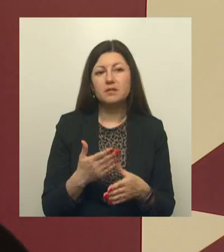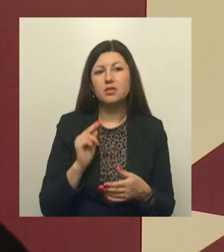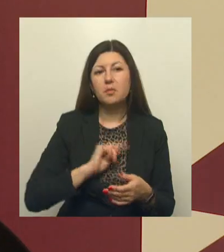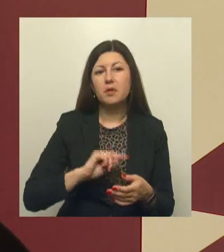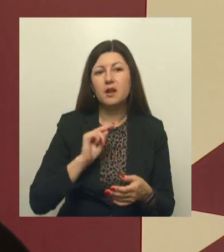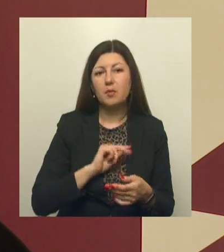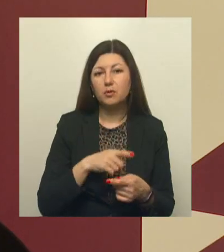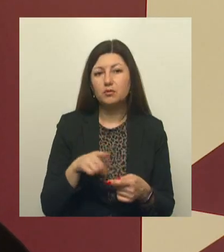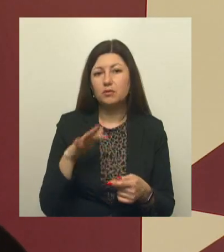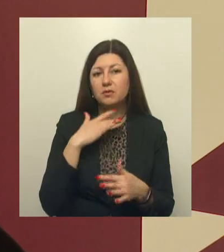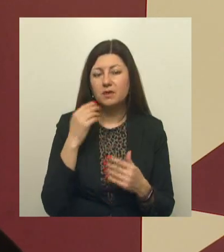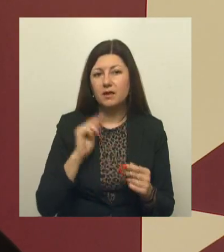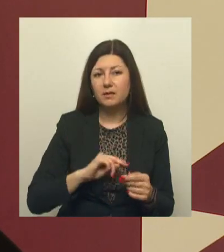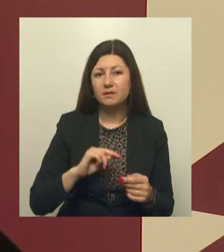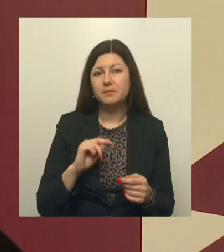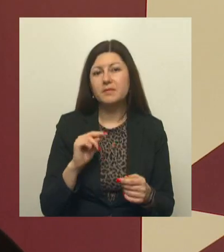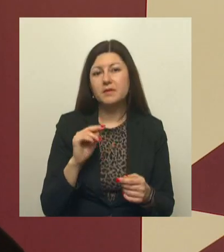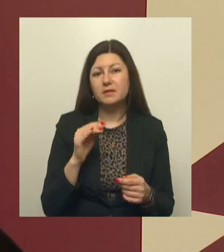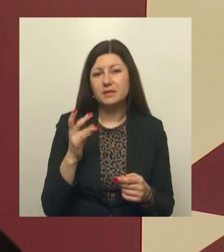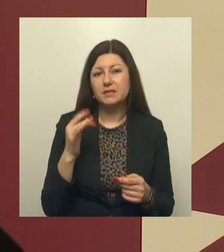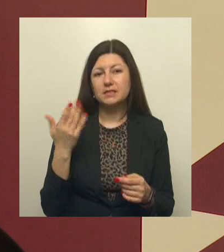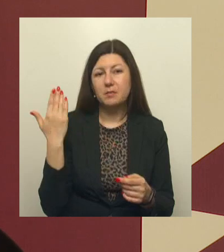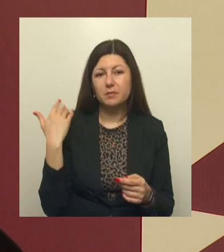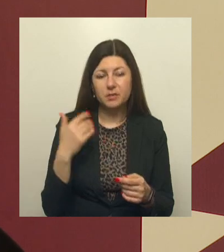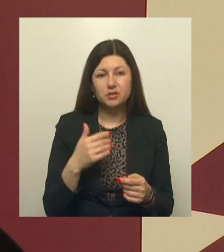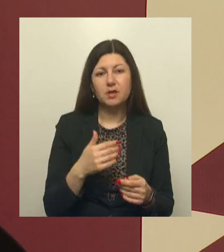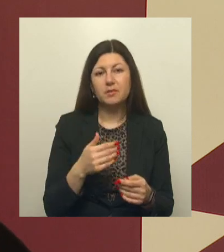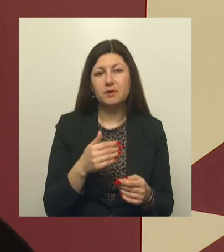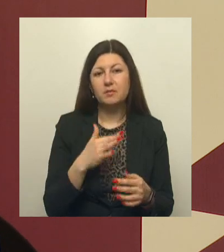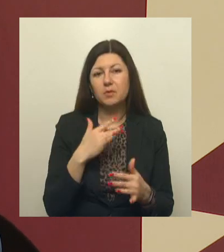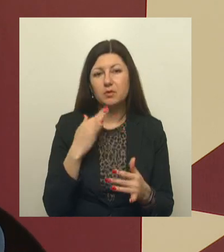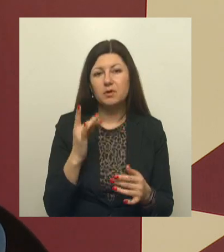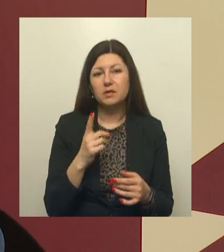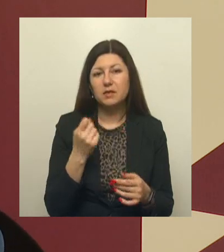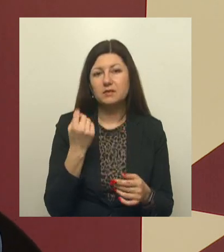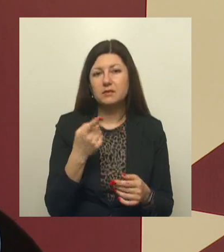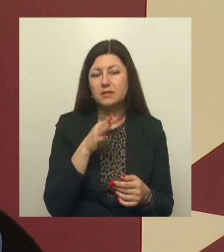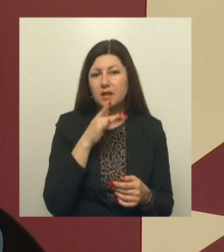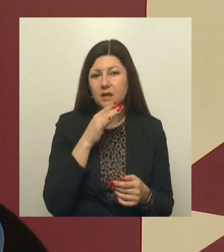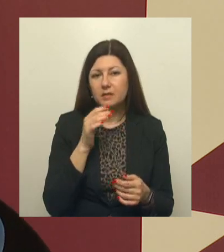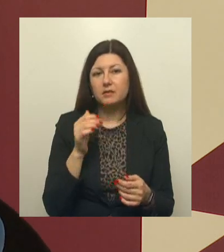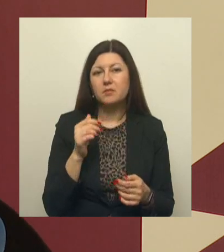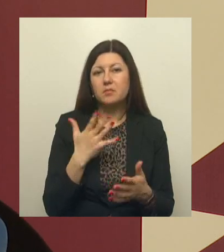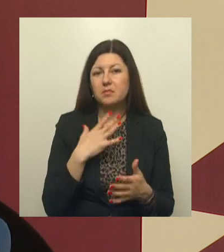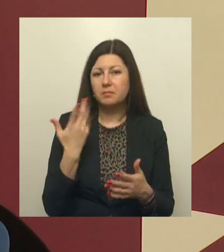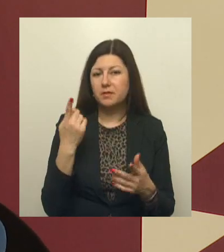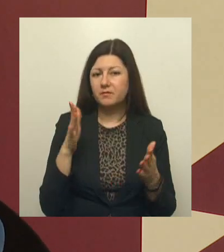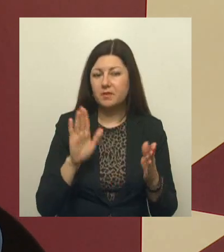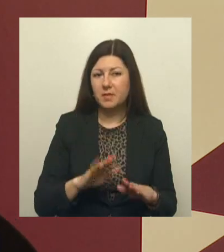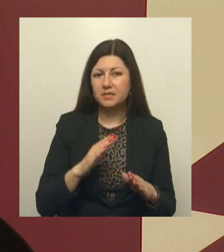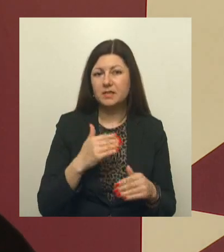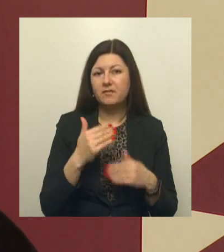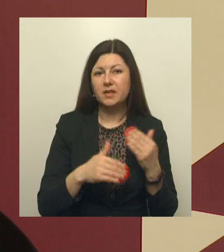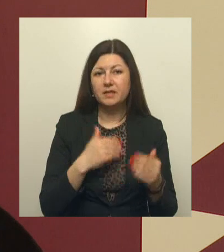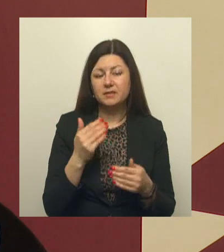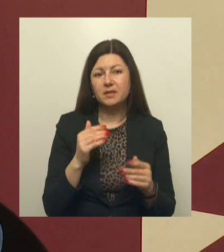проработав столько, имея за плечами наш музей неоднократно, 11 лет подряд имел первое место в рейтинге